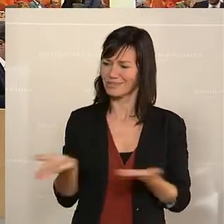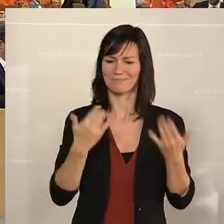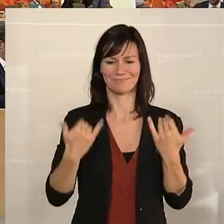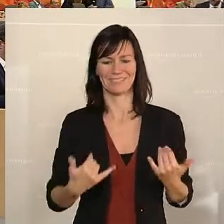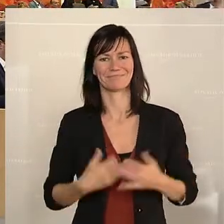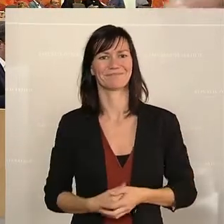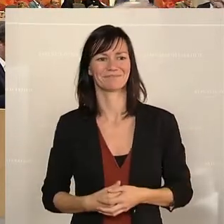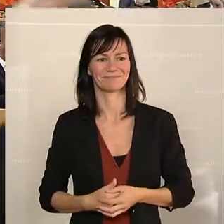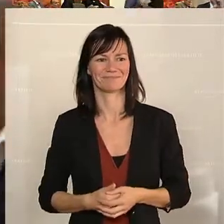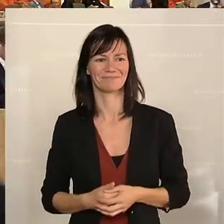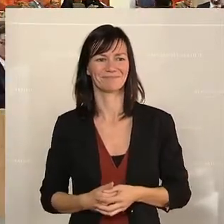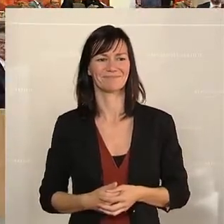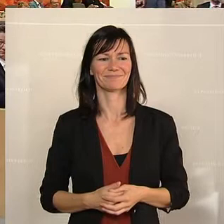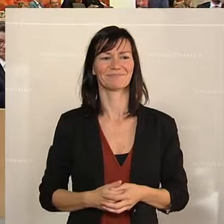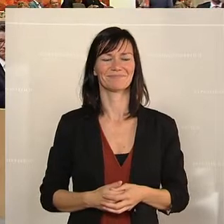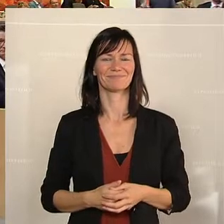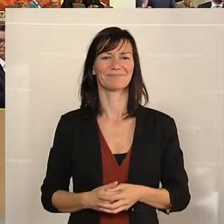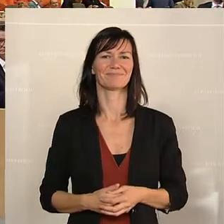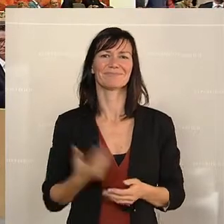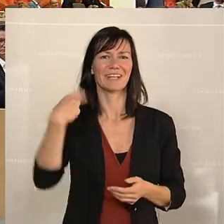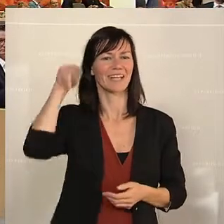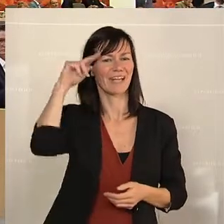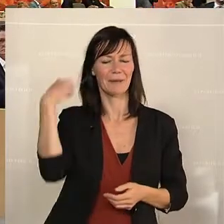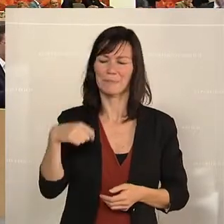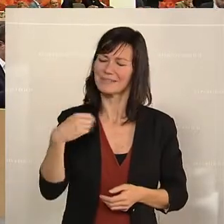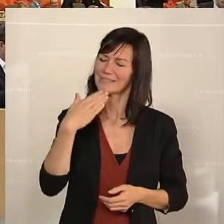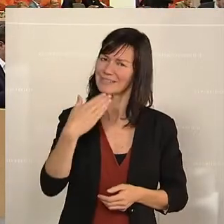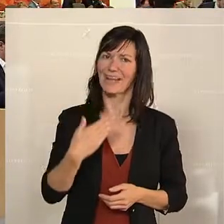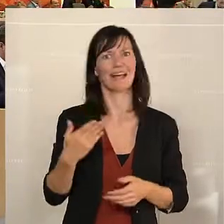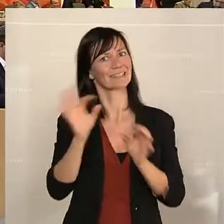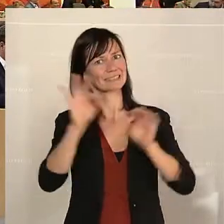Tagesordnungspunkt 6, nämlich zur ersten Lesung des Mental Health Jugendvolksbegehren.